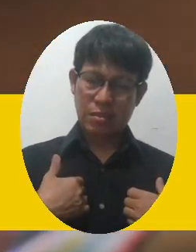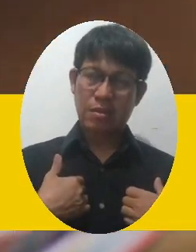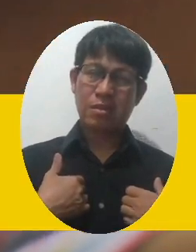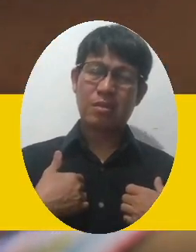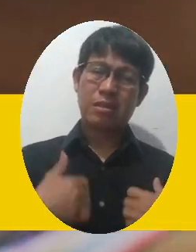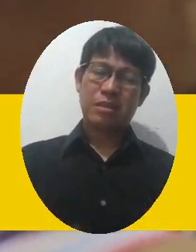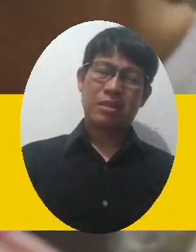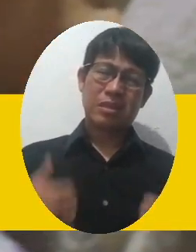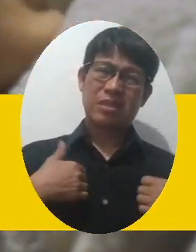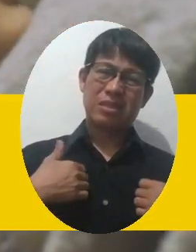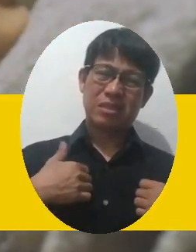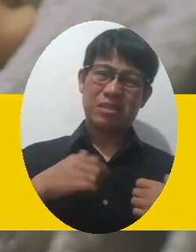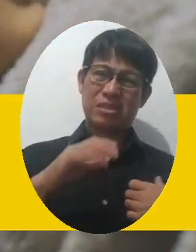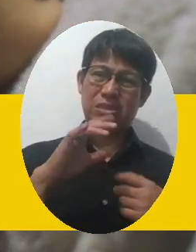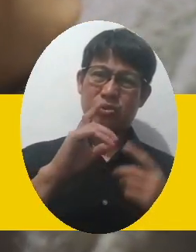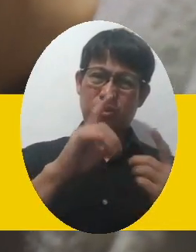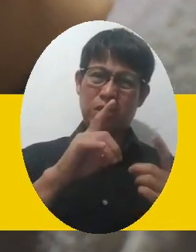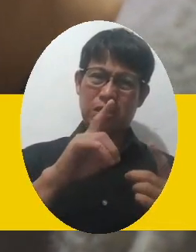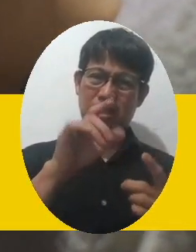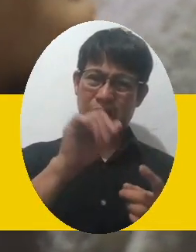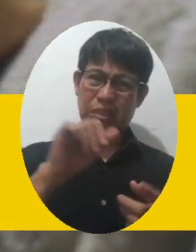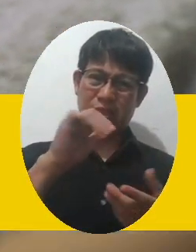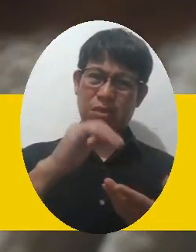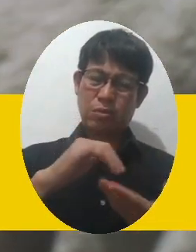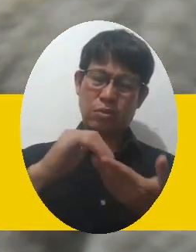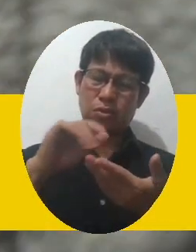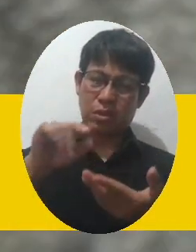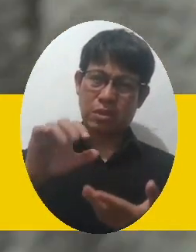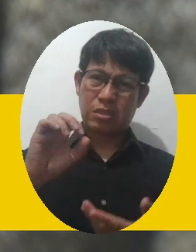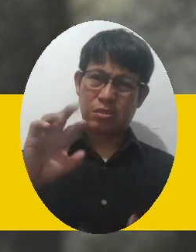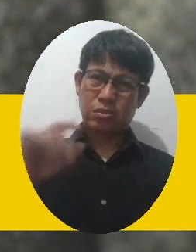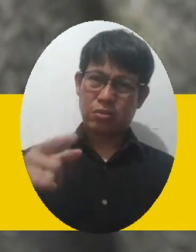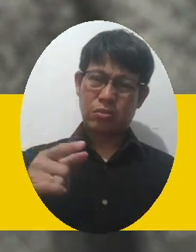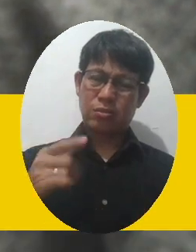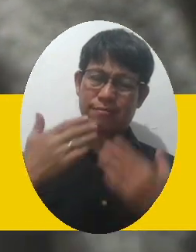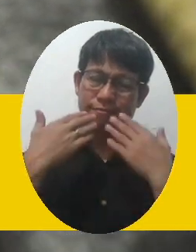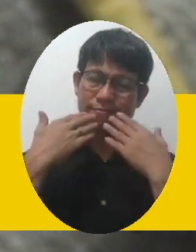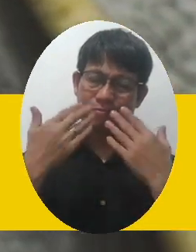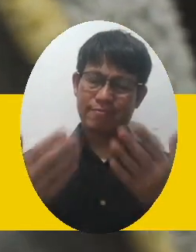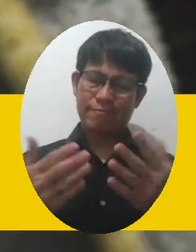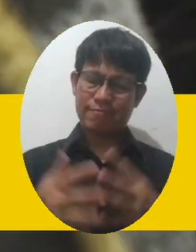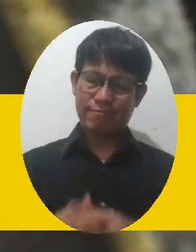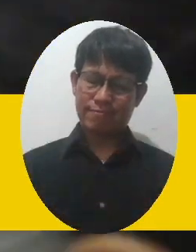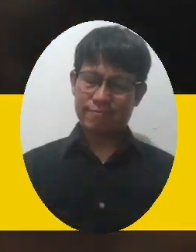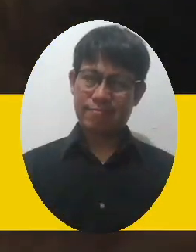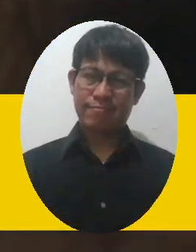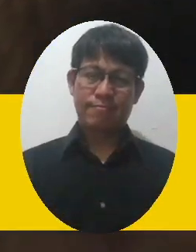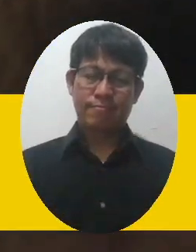ang halaga, ipadala sa donate@kapwako.org. Maraming salamat po.